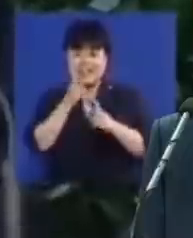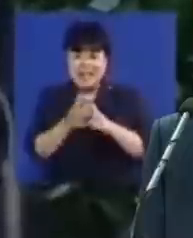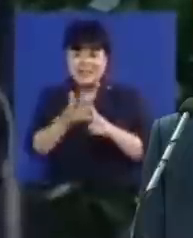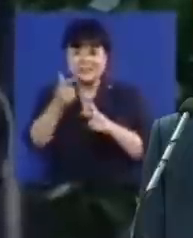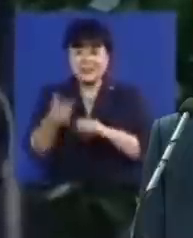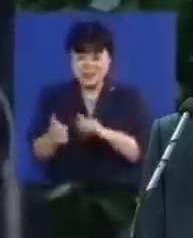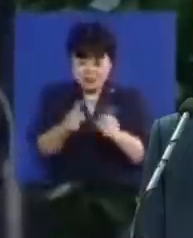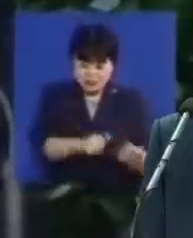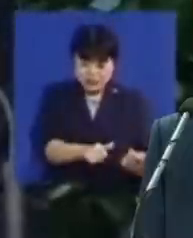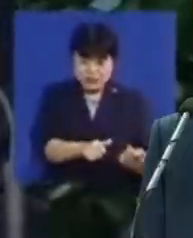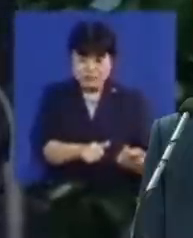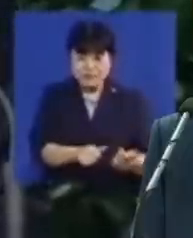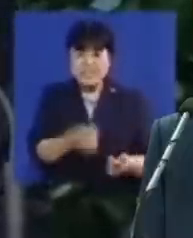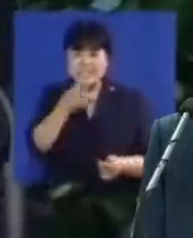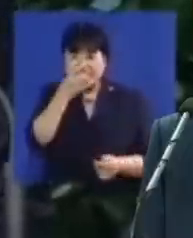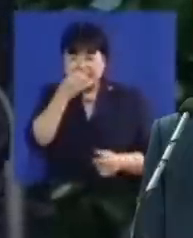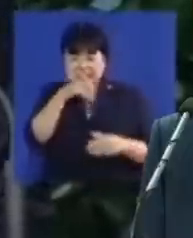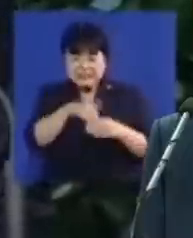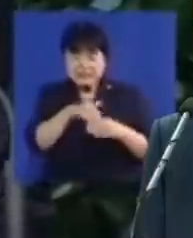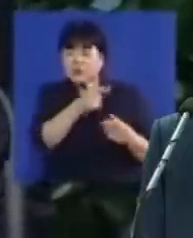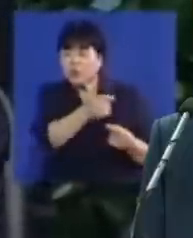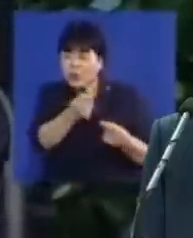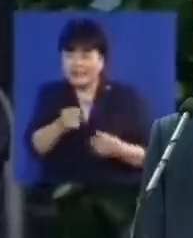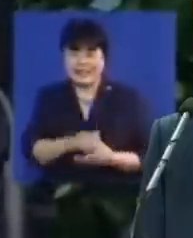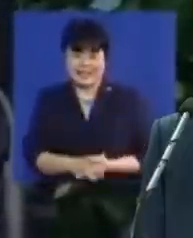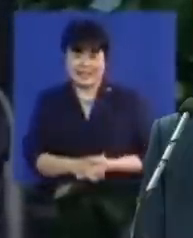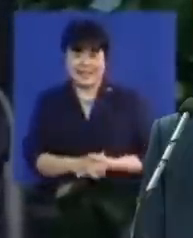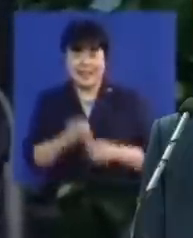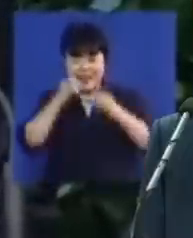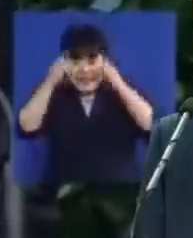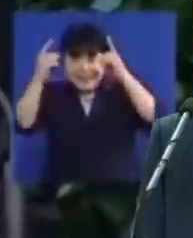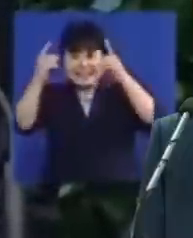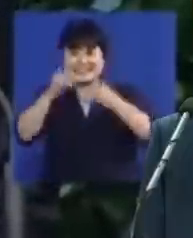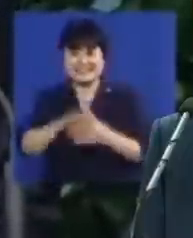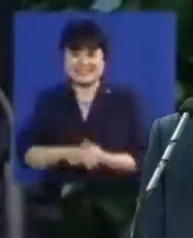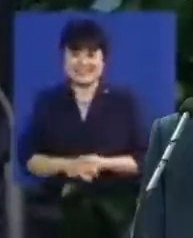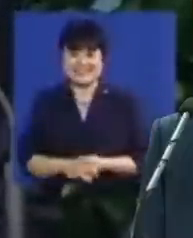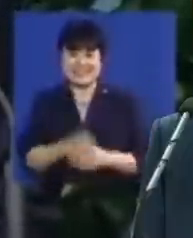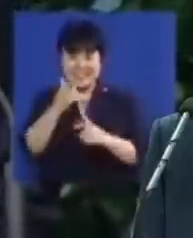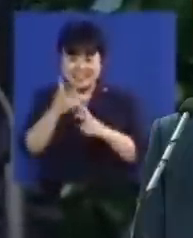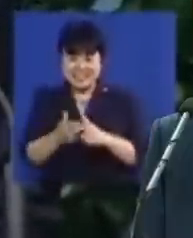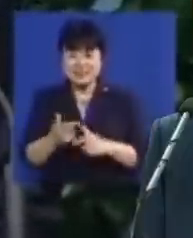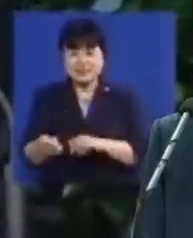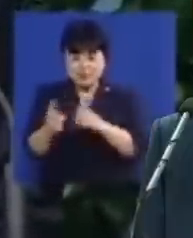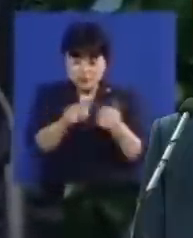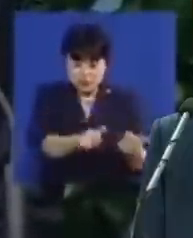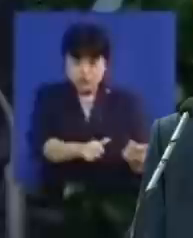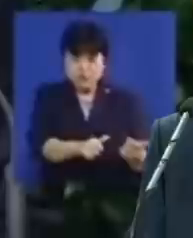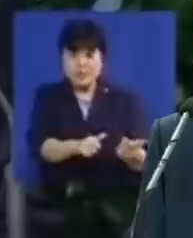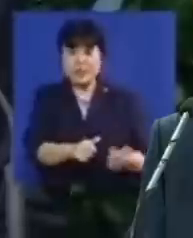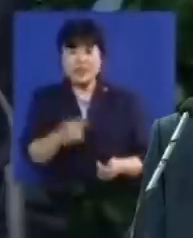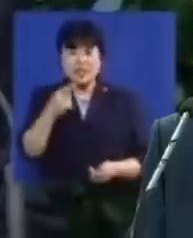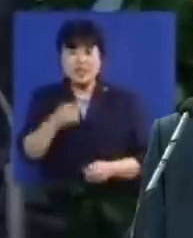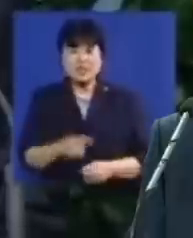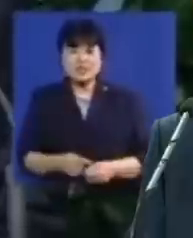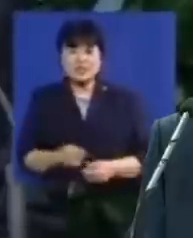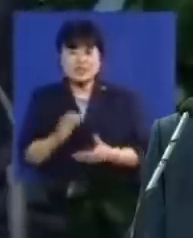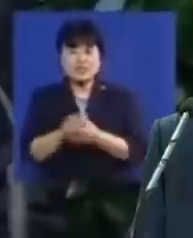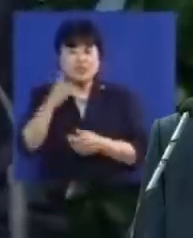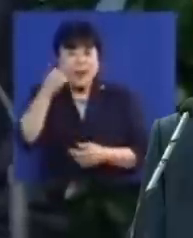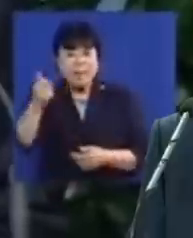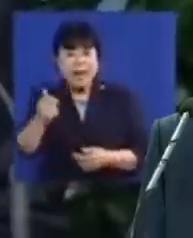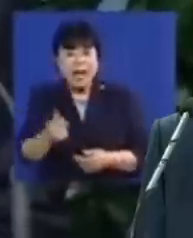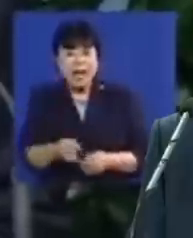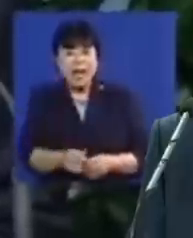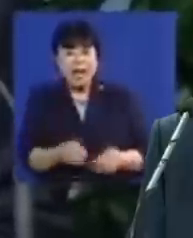예수님의 죽으심이 종자씨하시구나 내가 깨달았다고요. 예수님의 죽으심이 수진이 아빠 운목에